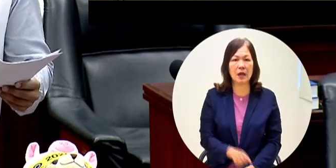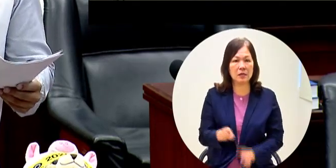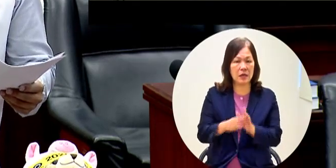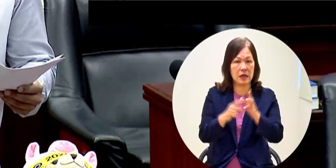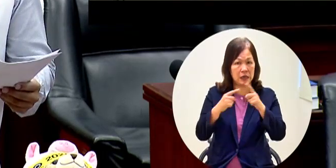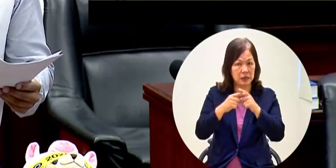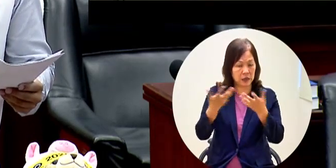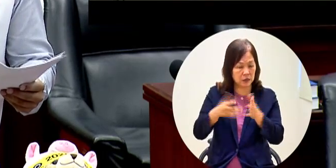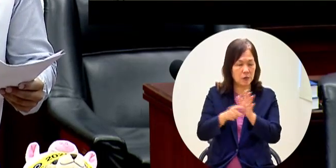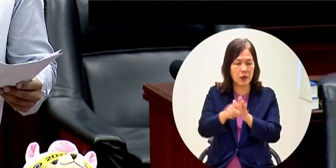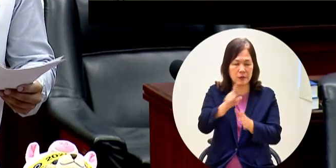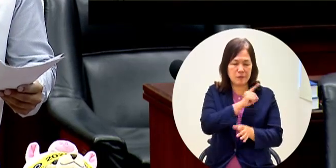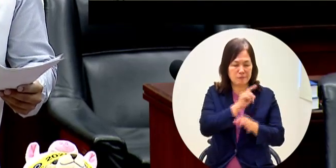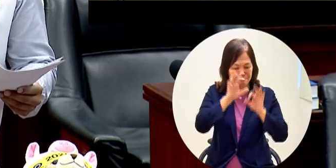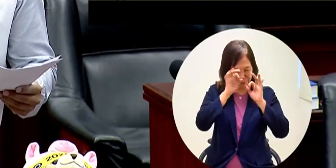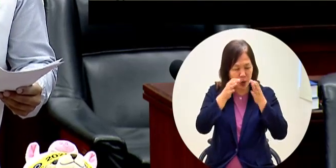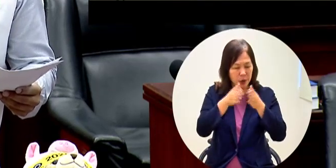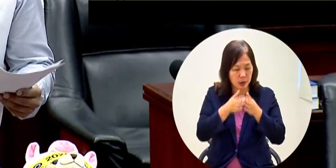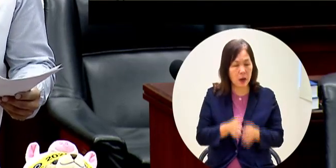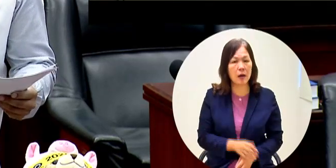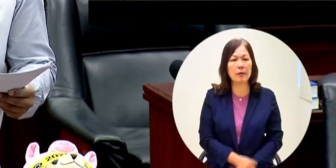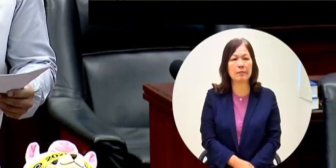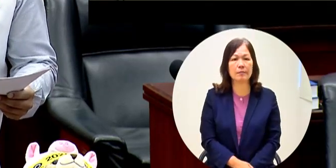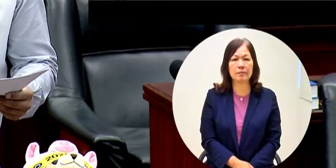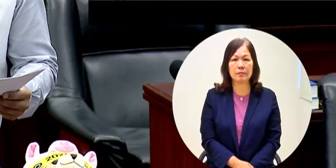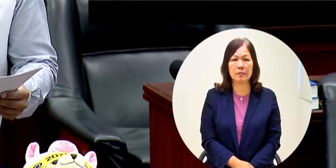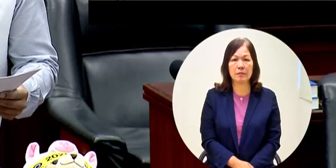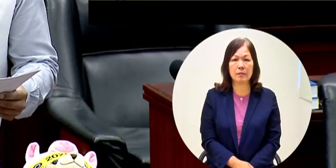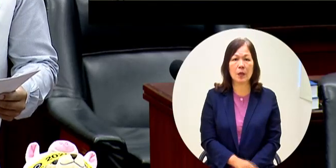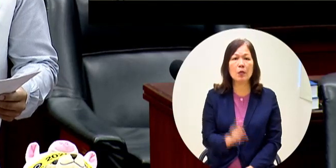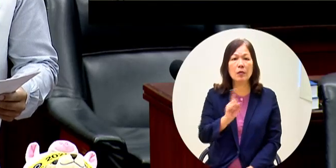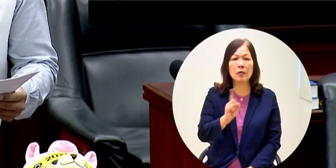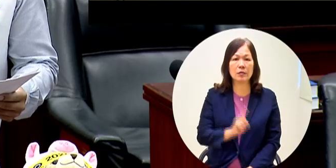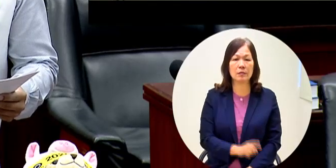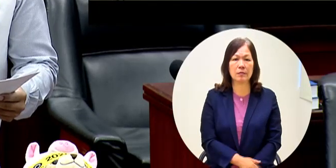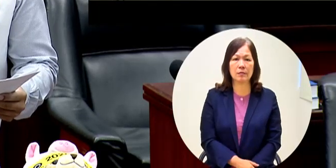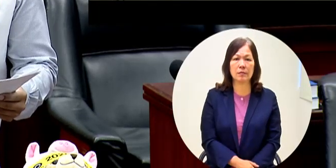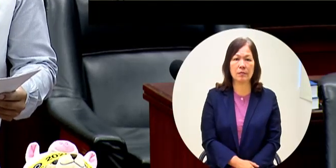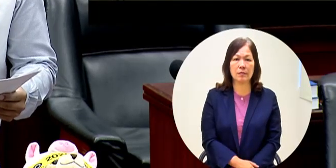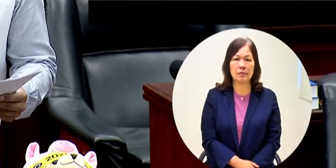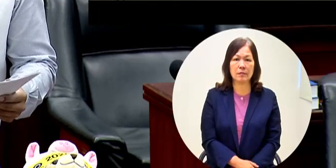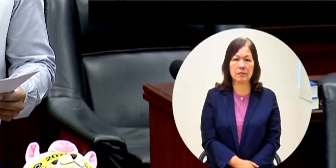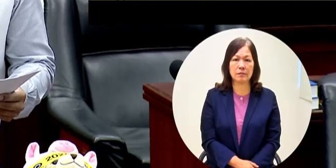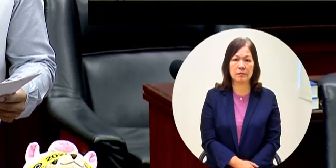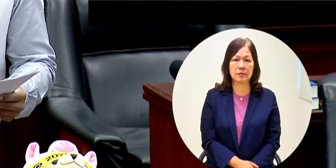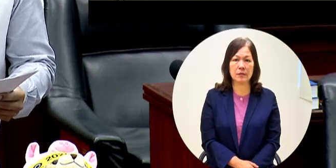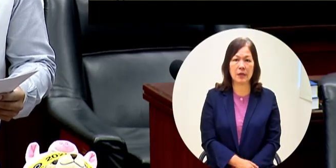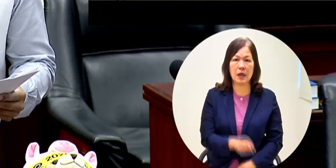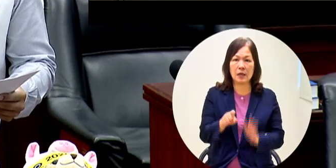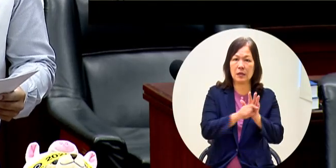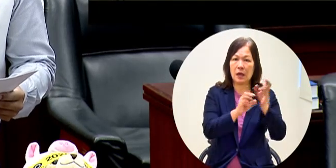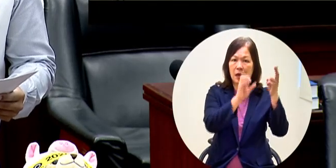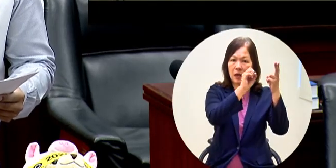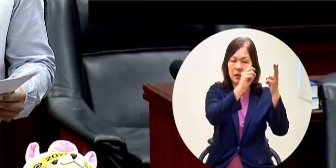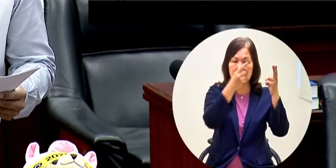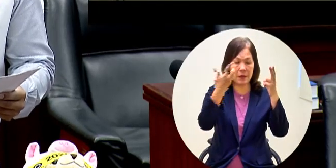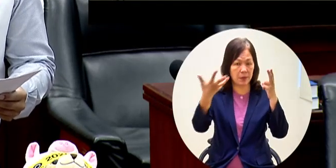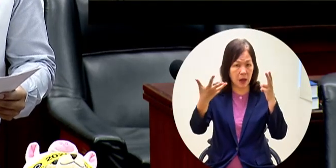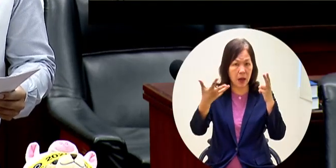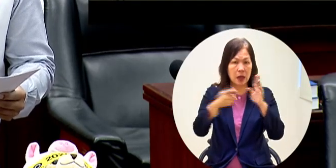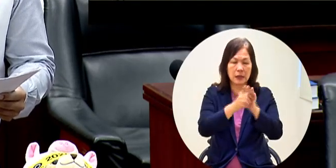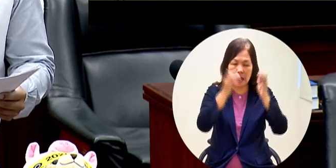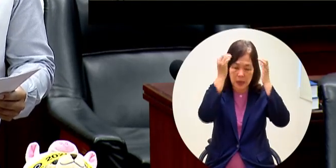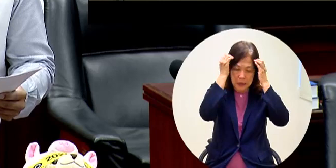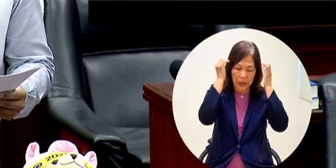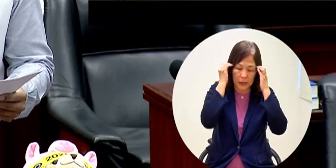吼，爱好好检讨啦。为什么呢？ 你为2018年伫南子区